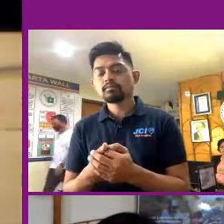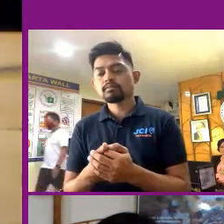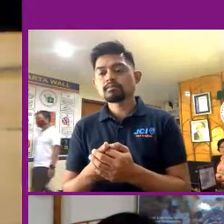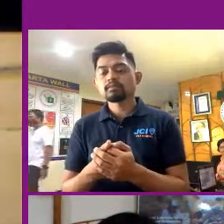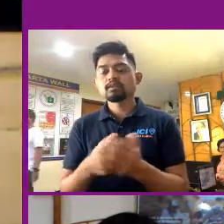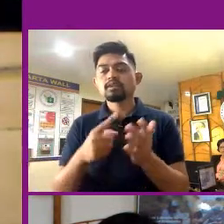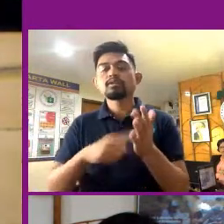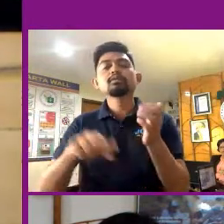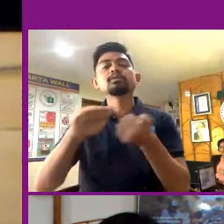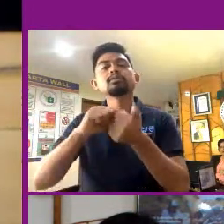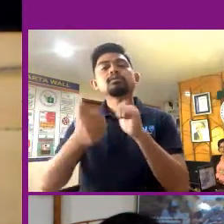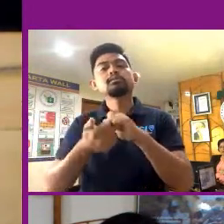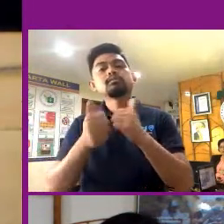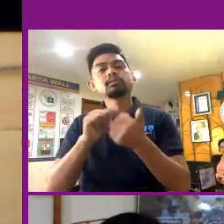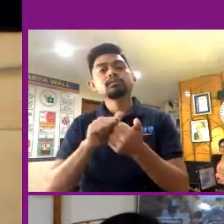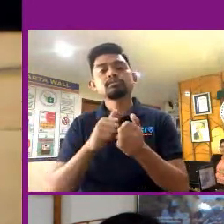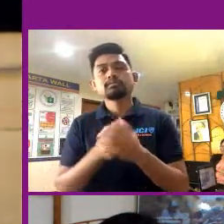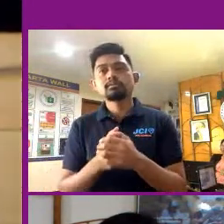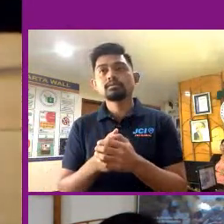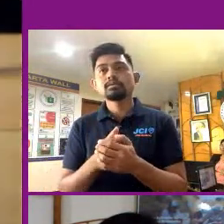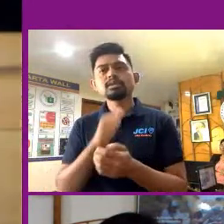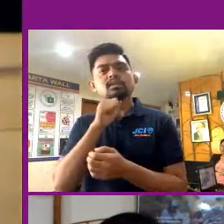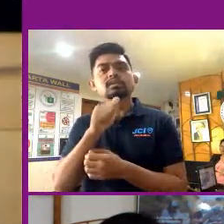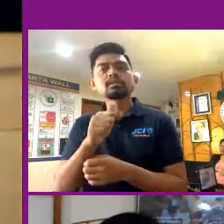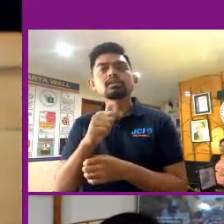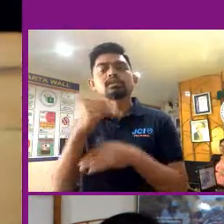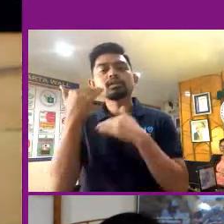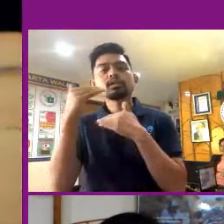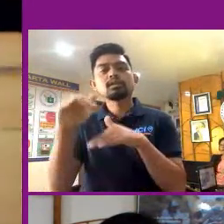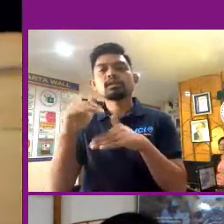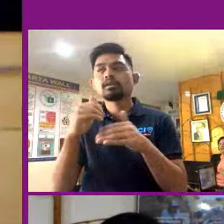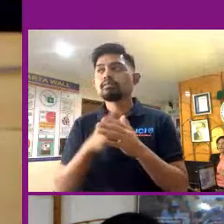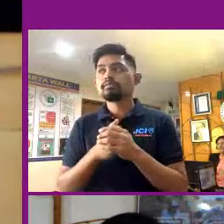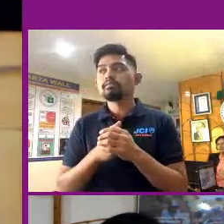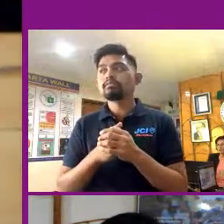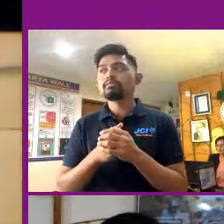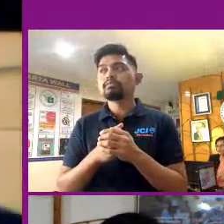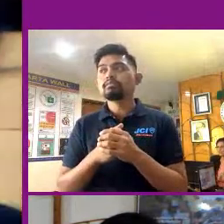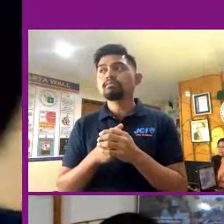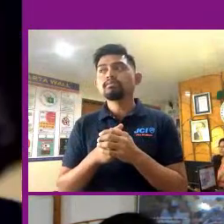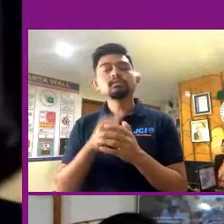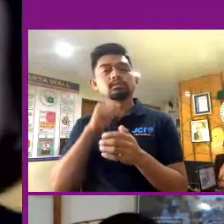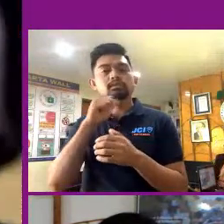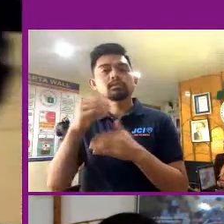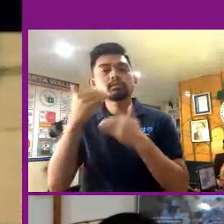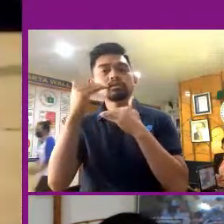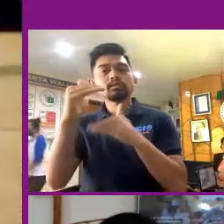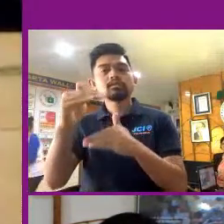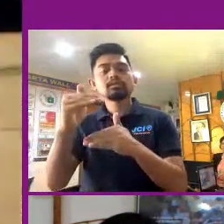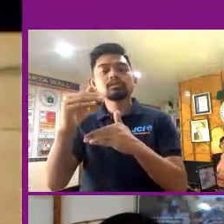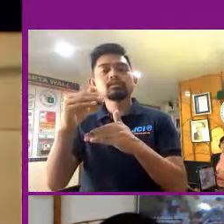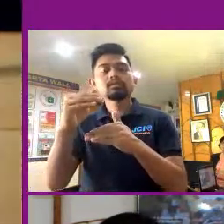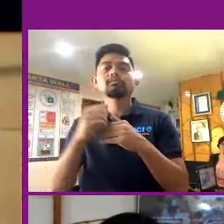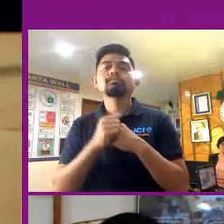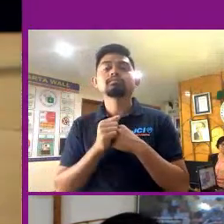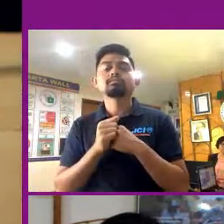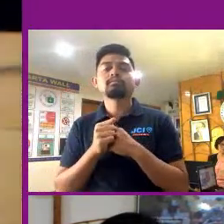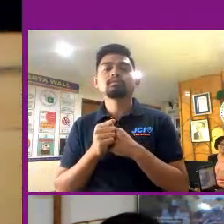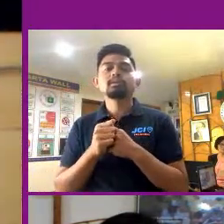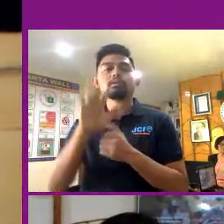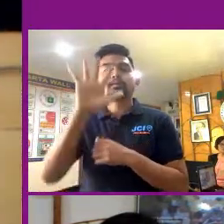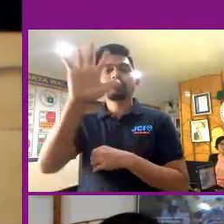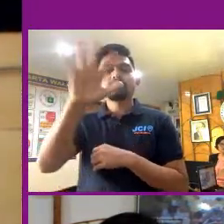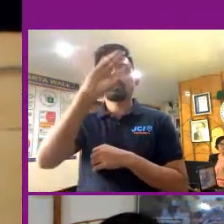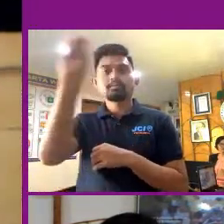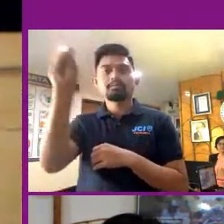ba talaga ang problema. Kasi we should not limit, alimbawa, may mga trainings na kailangan, we should not limit to the minimum of